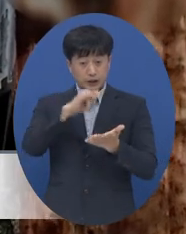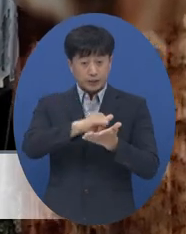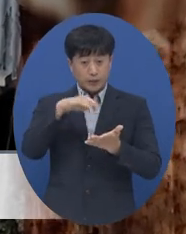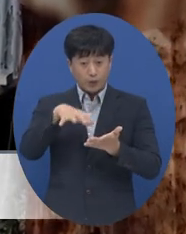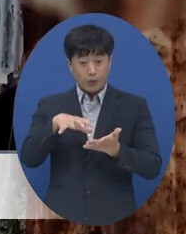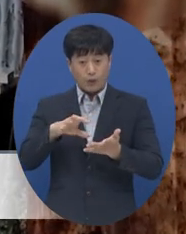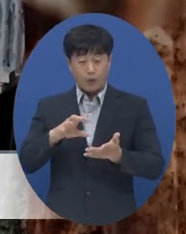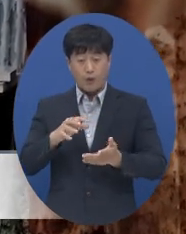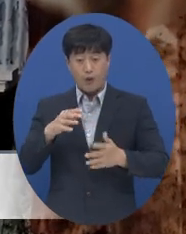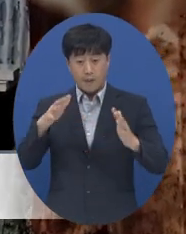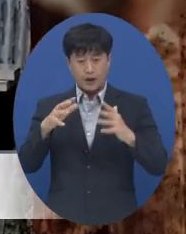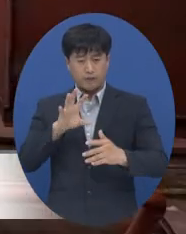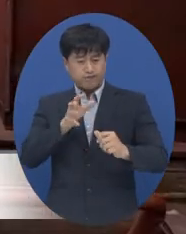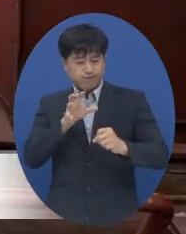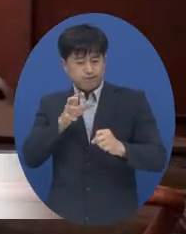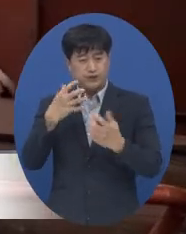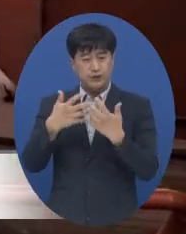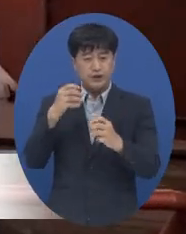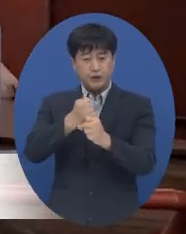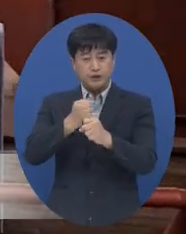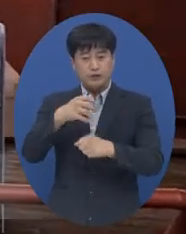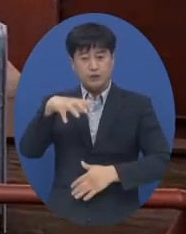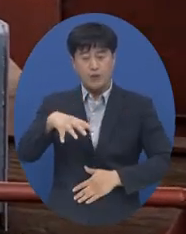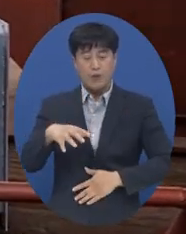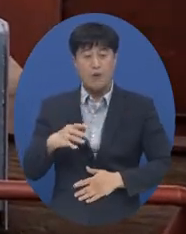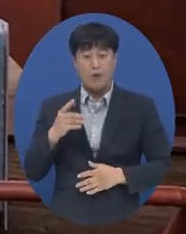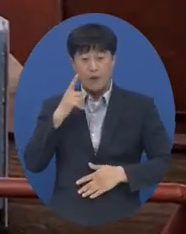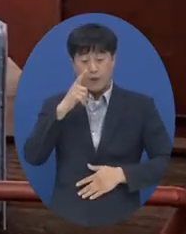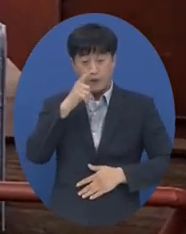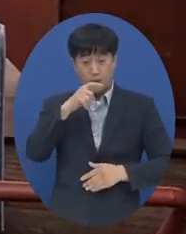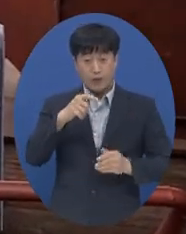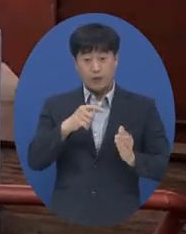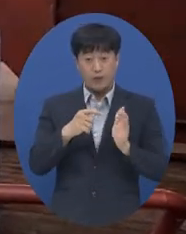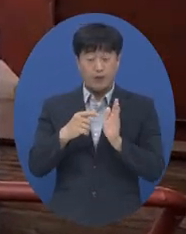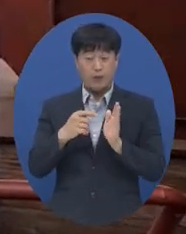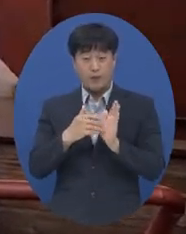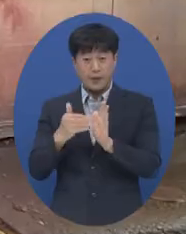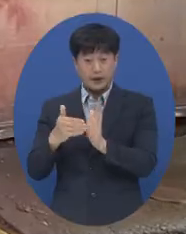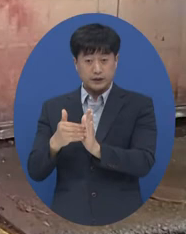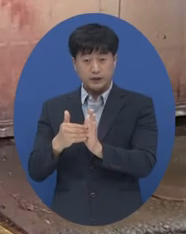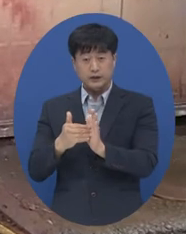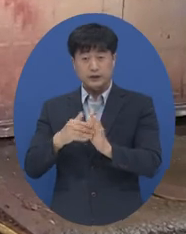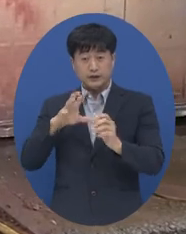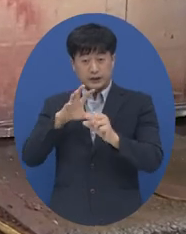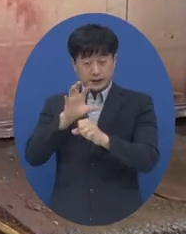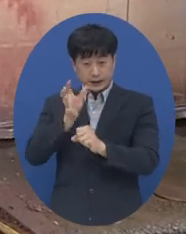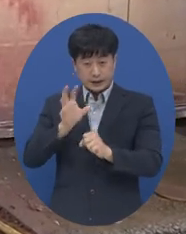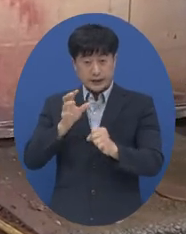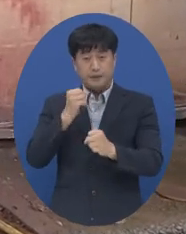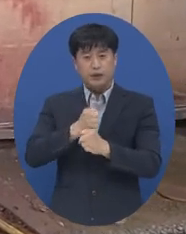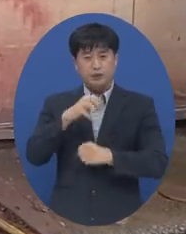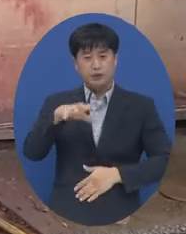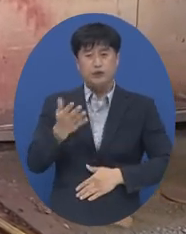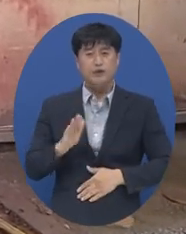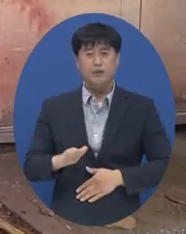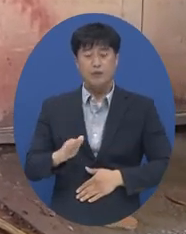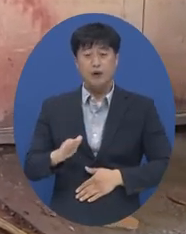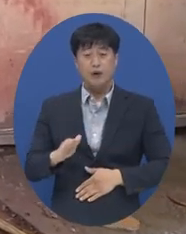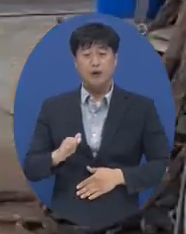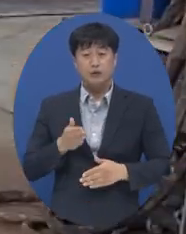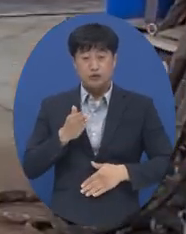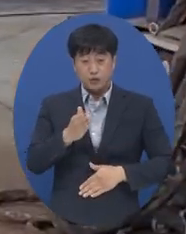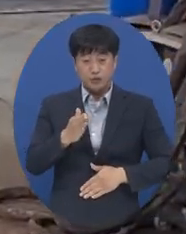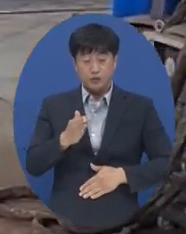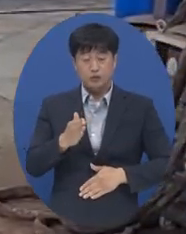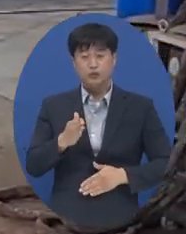김포시의 한 송풍기계 제조업체. 환경오염 방지 시설인 송풍기를 만드는 곳이지만 환경 전문 공사업체로